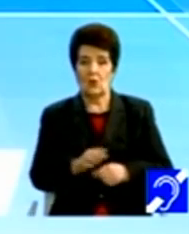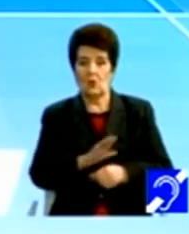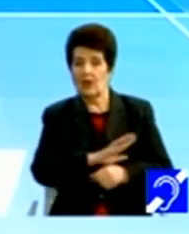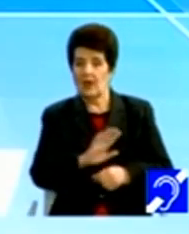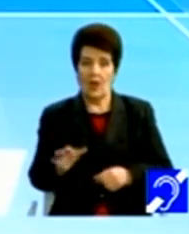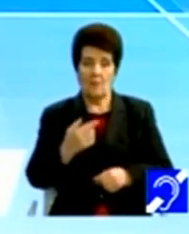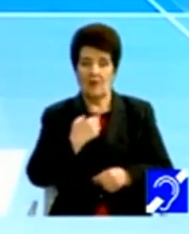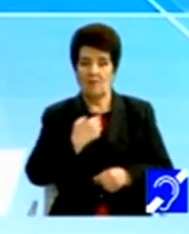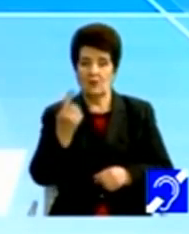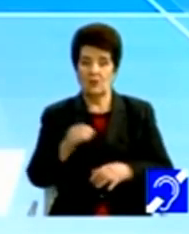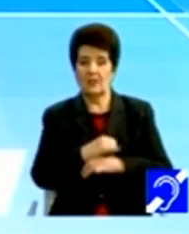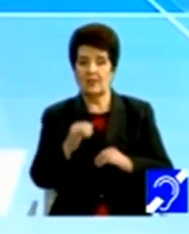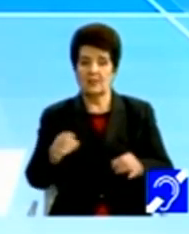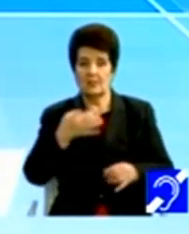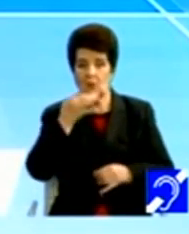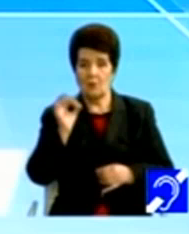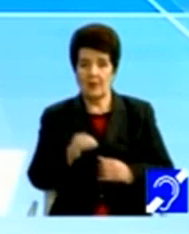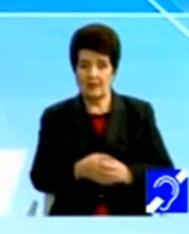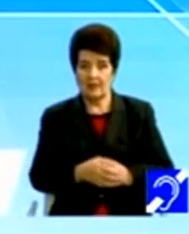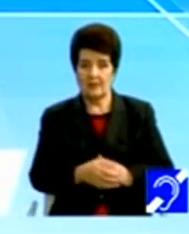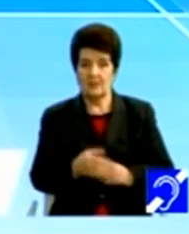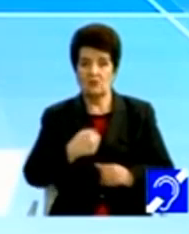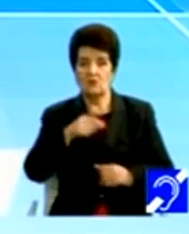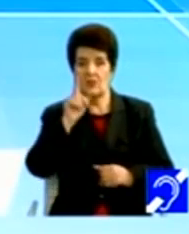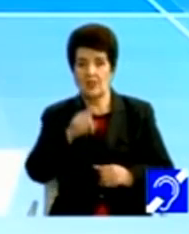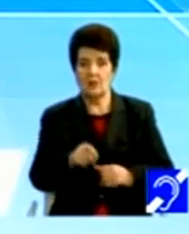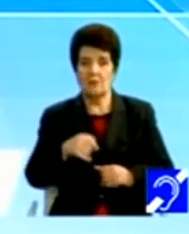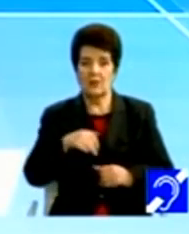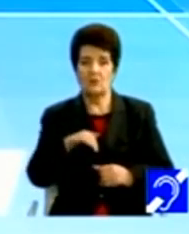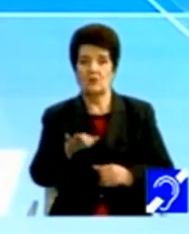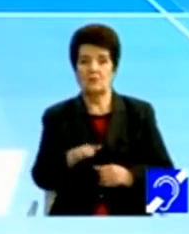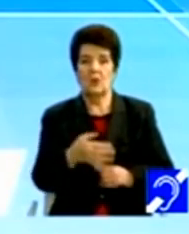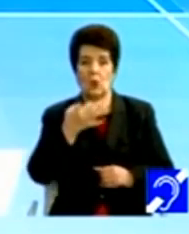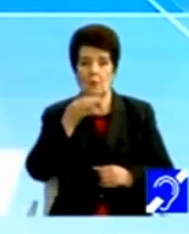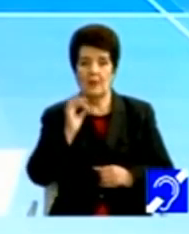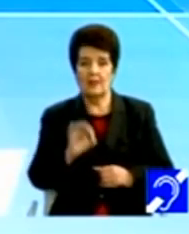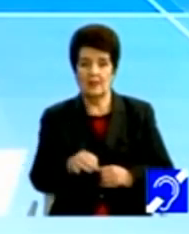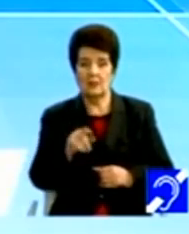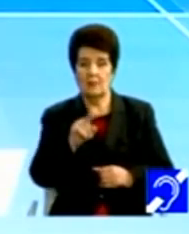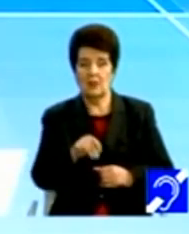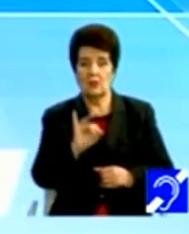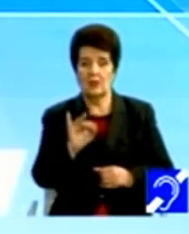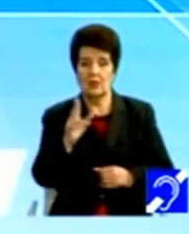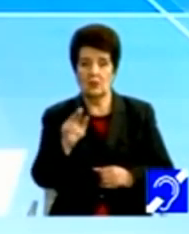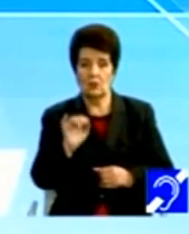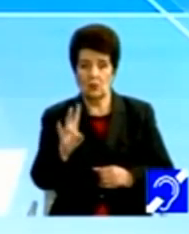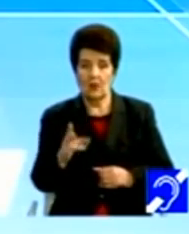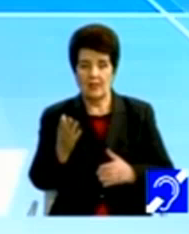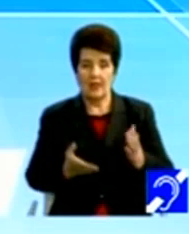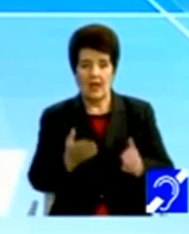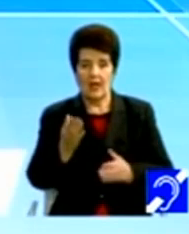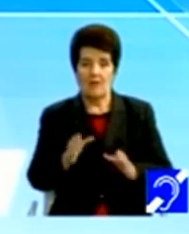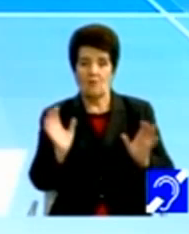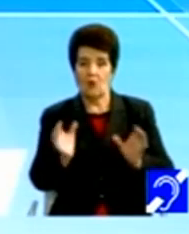n-am votat extinderea competențelor, pentru că știam ce înseamnă extinderea competențelor pentru Igor Dodon. Dacă voi